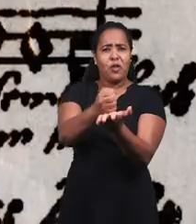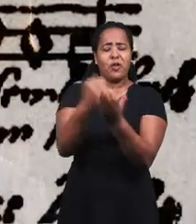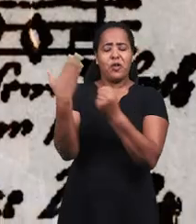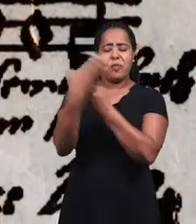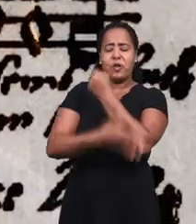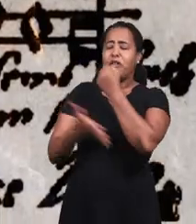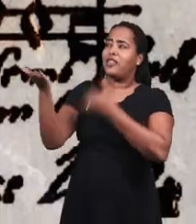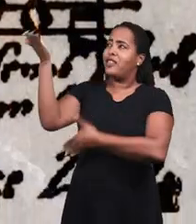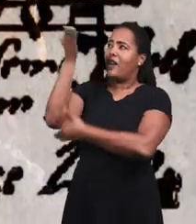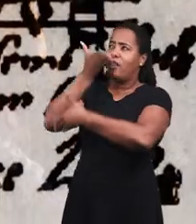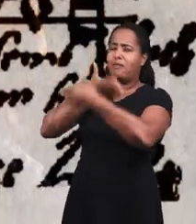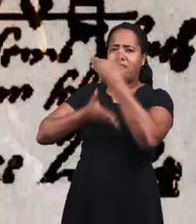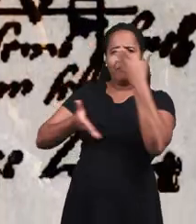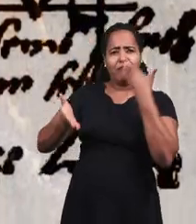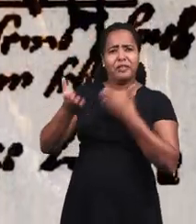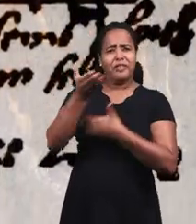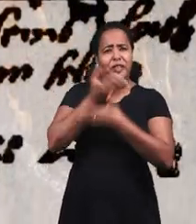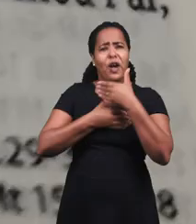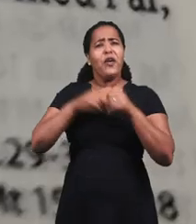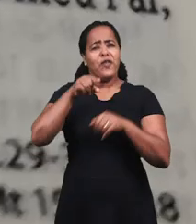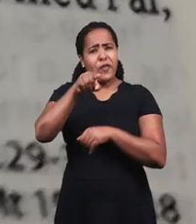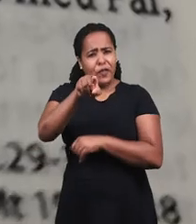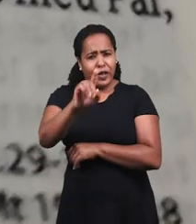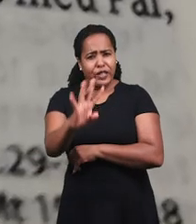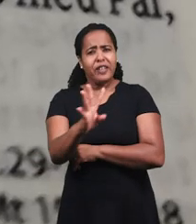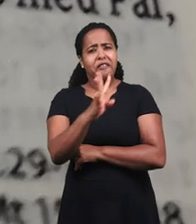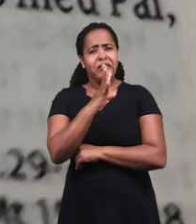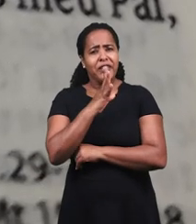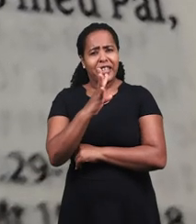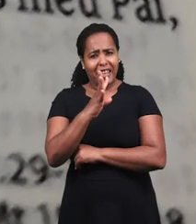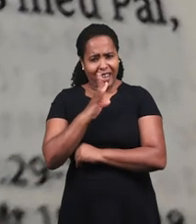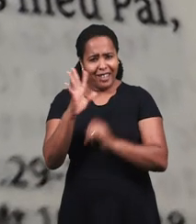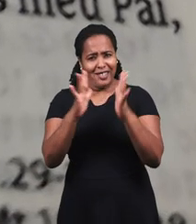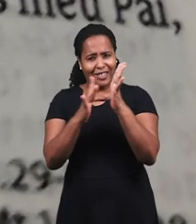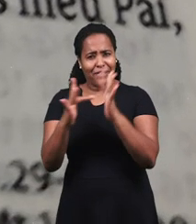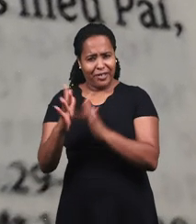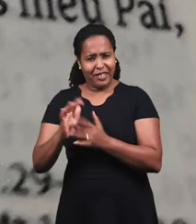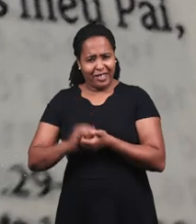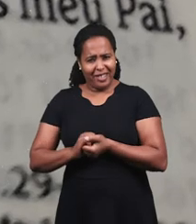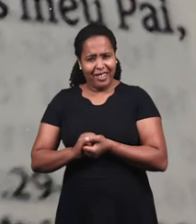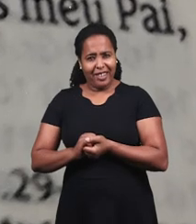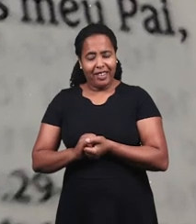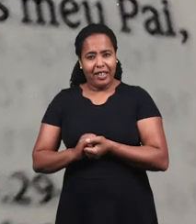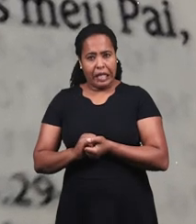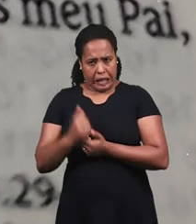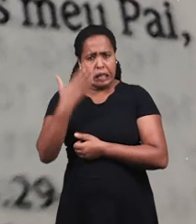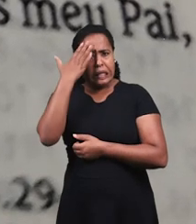Sabeis quem é Jesus.